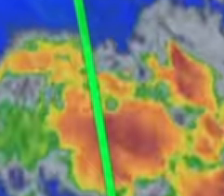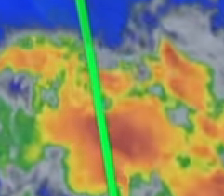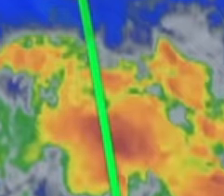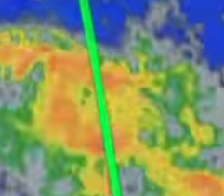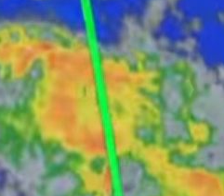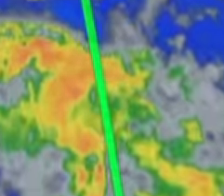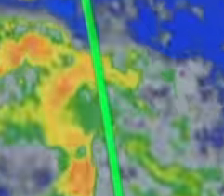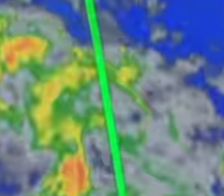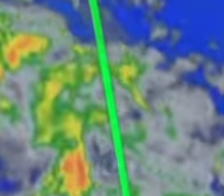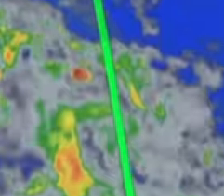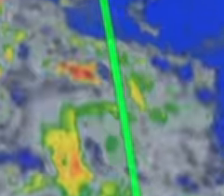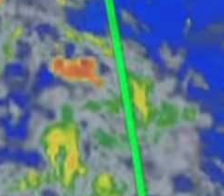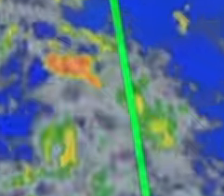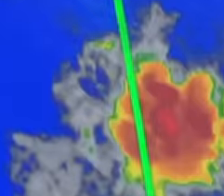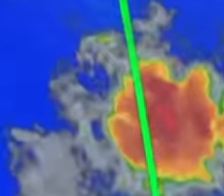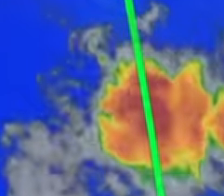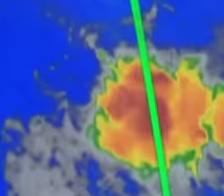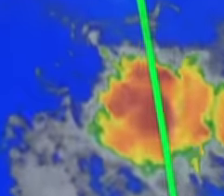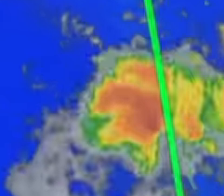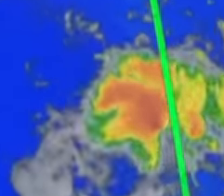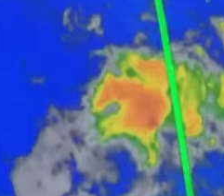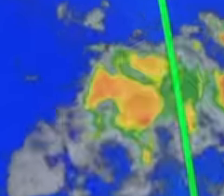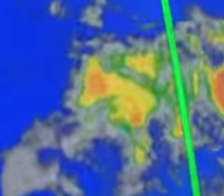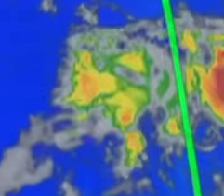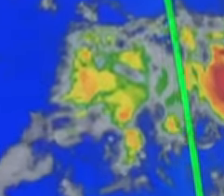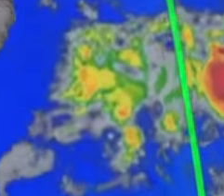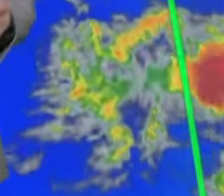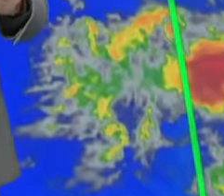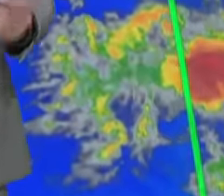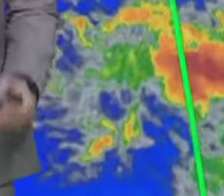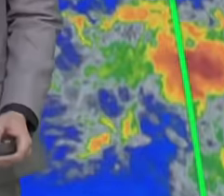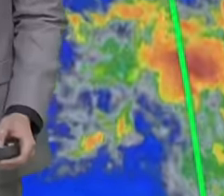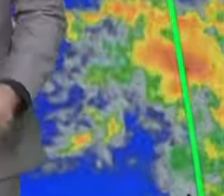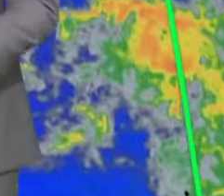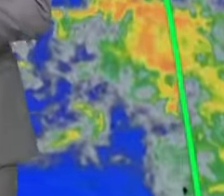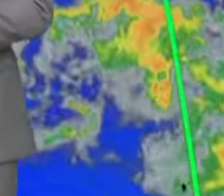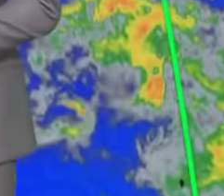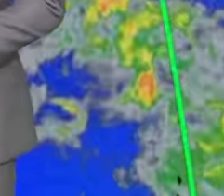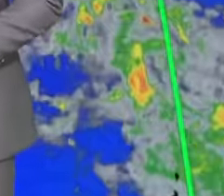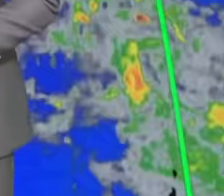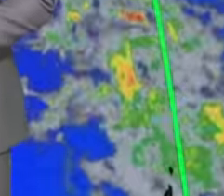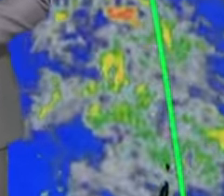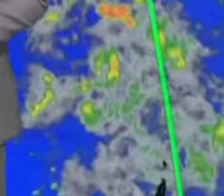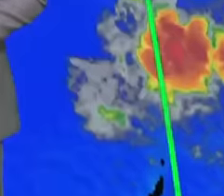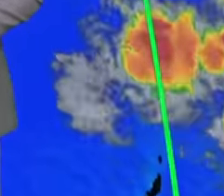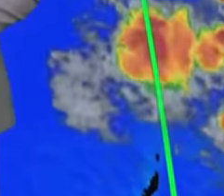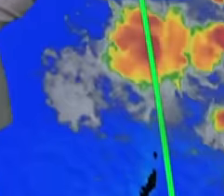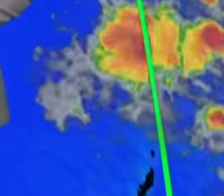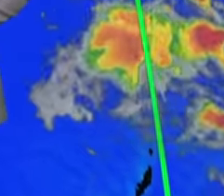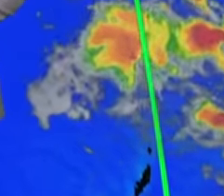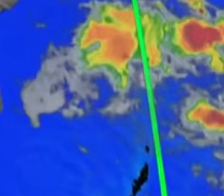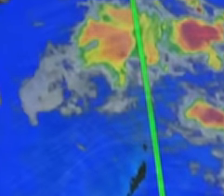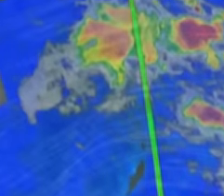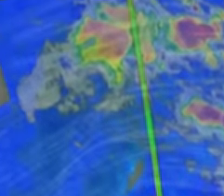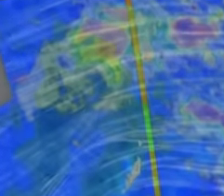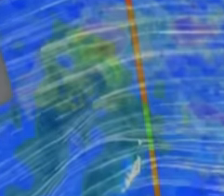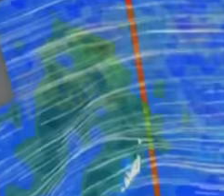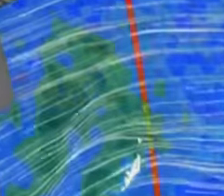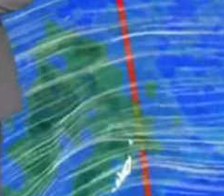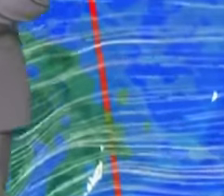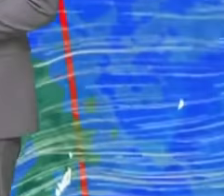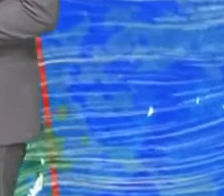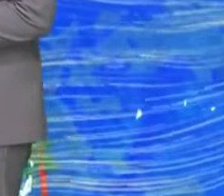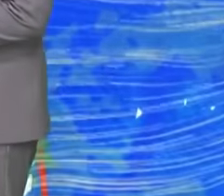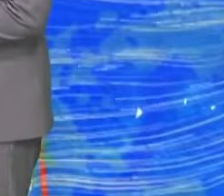at Eastern Visayas. Kasama na po ang Northern Samar bukas at mababawasan din ang ulang dala ng shear line. Pansamantala